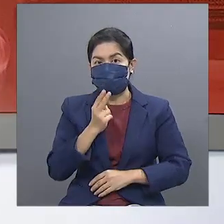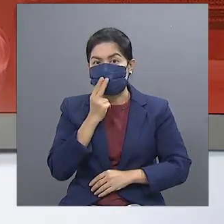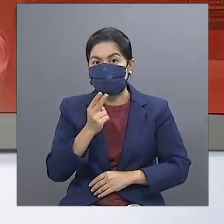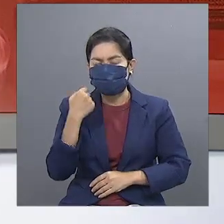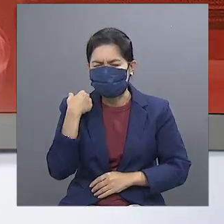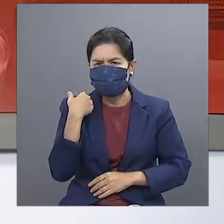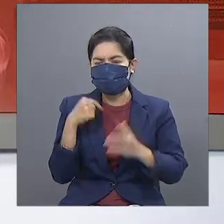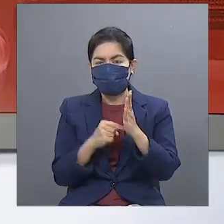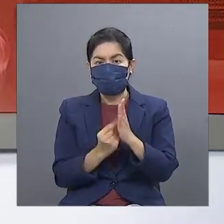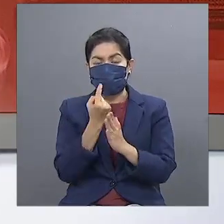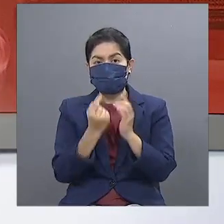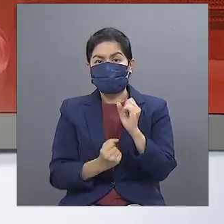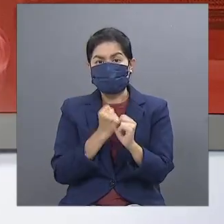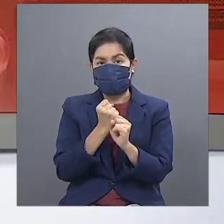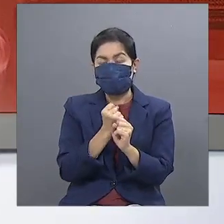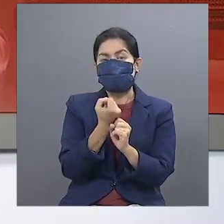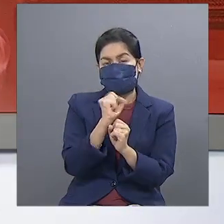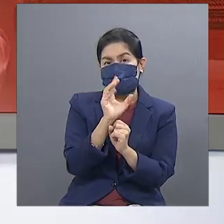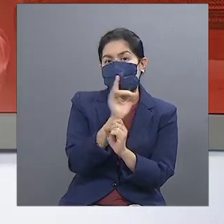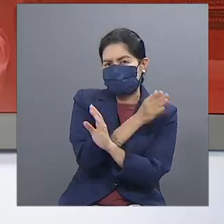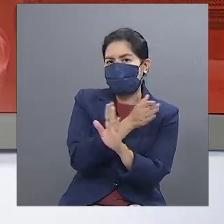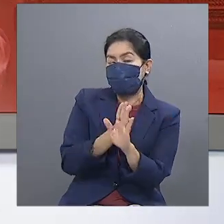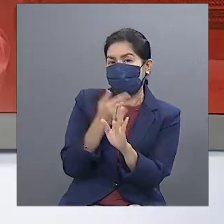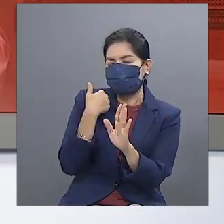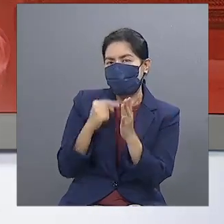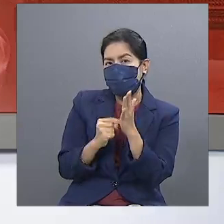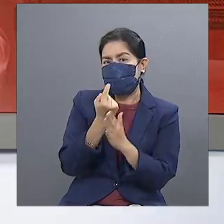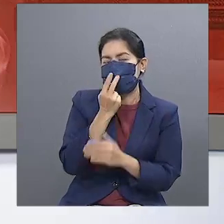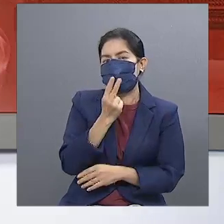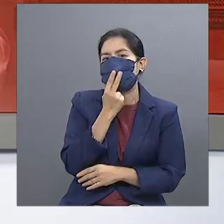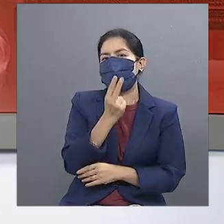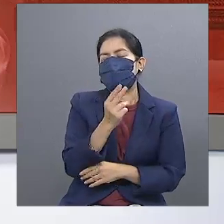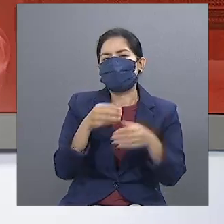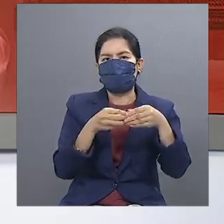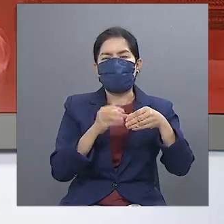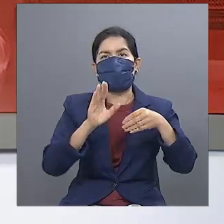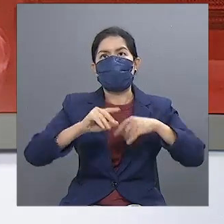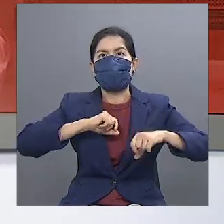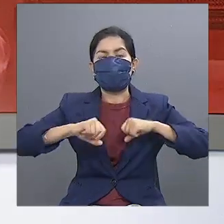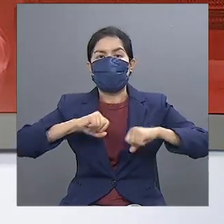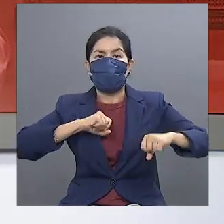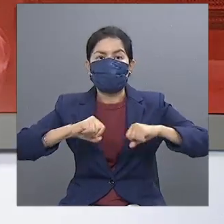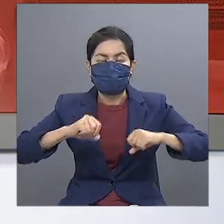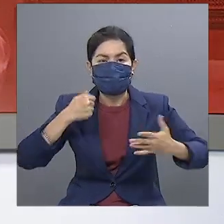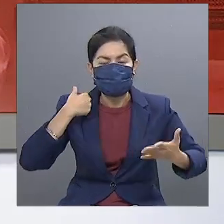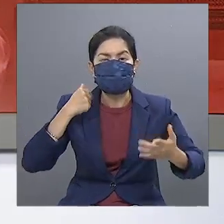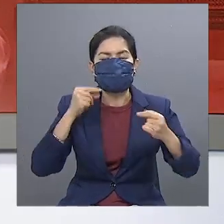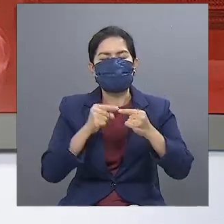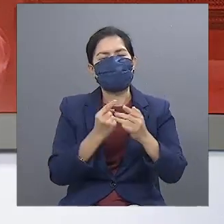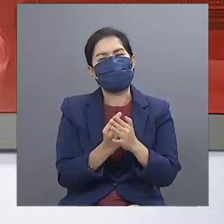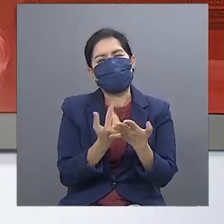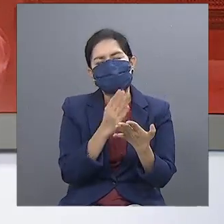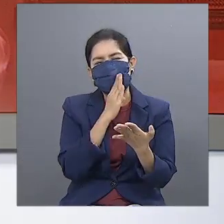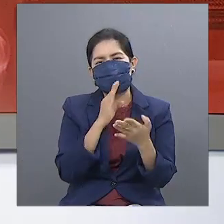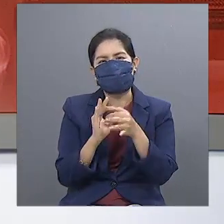ปีดังนั้นค่ะถ้าเราบอกว่าเด็กและเยาวชนคืออนาคตของชาติสุขภาพของพวกเขาก็คือความยั่งยืนแล้วก็แข็งแรงของช